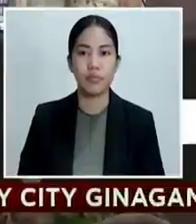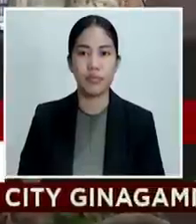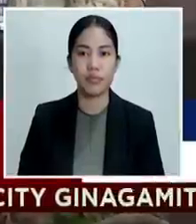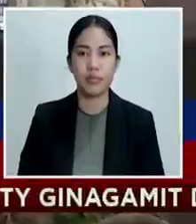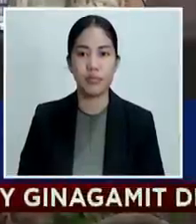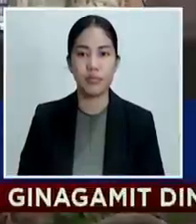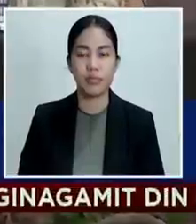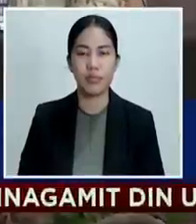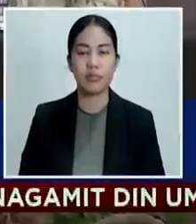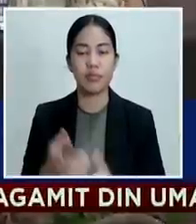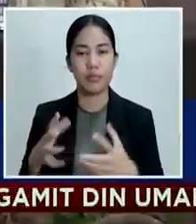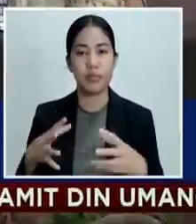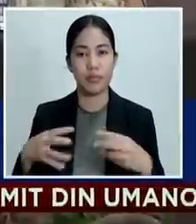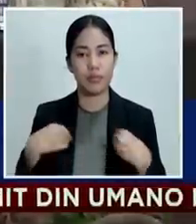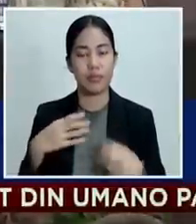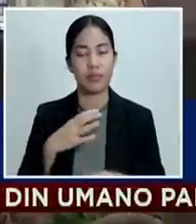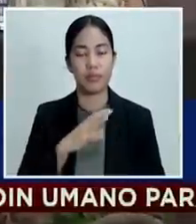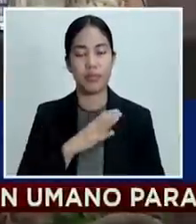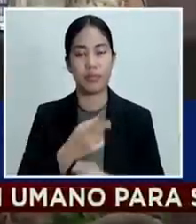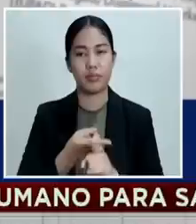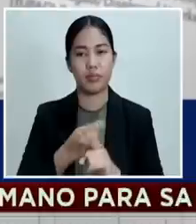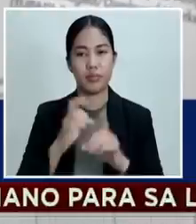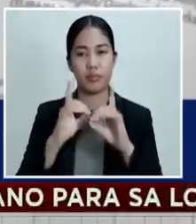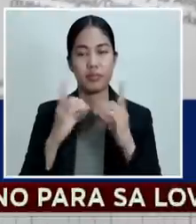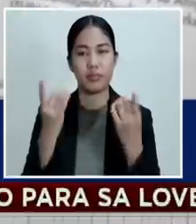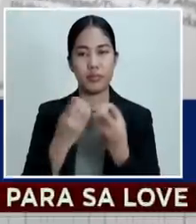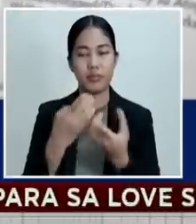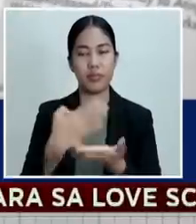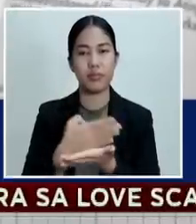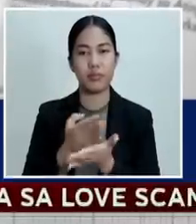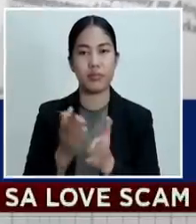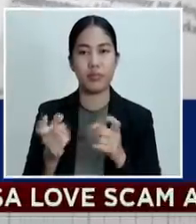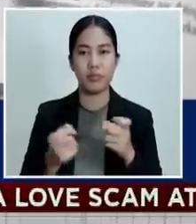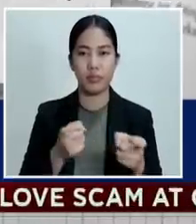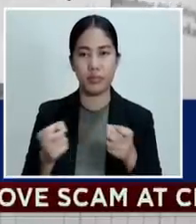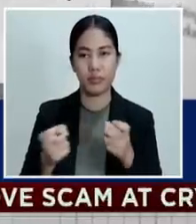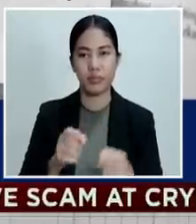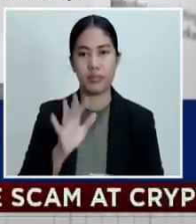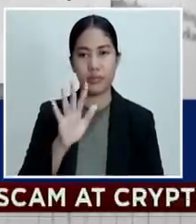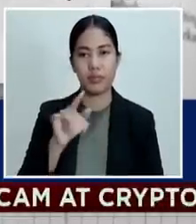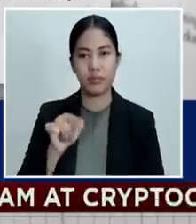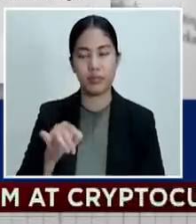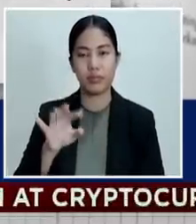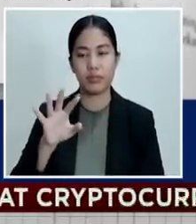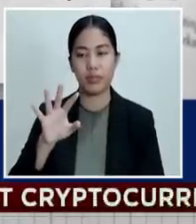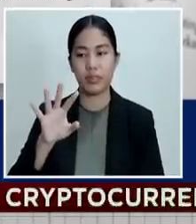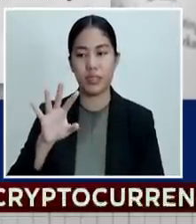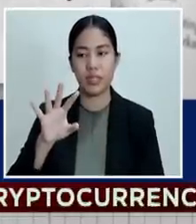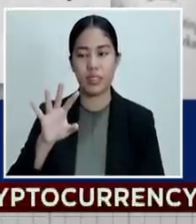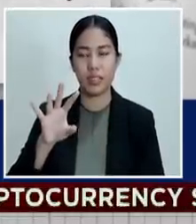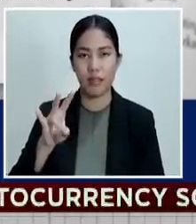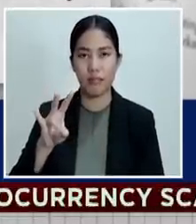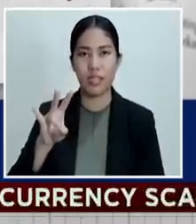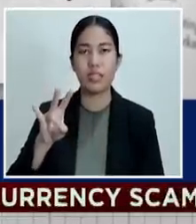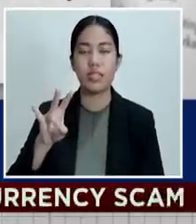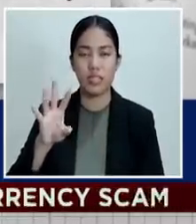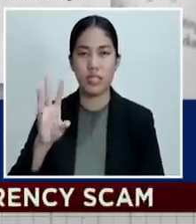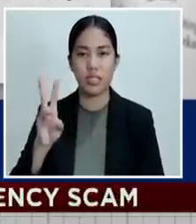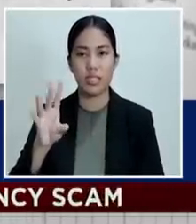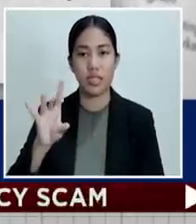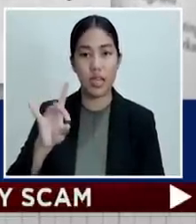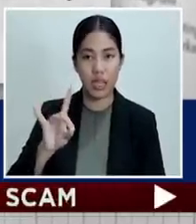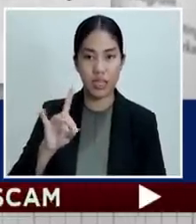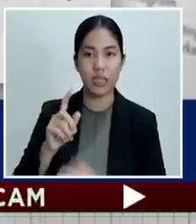Tinanggap na ng Kamara mula sa Department of Budget and Management ang panukalang 5.768 trillion peso national budget para sa